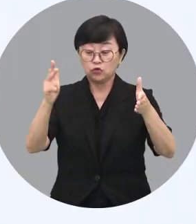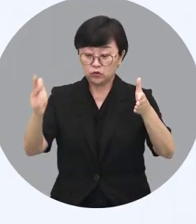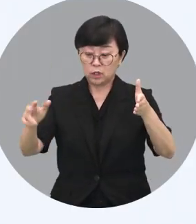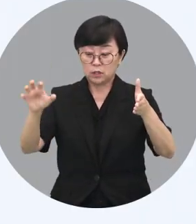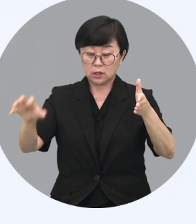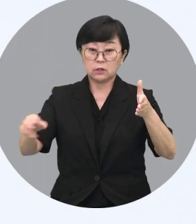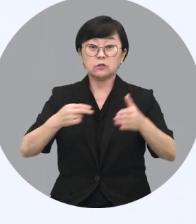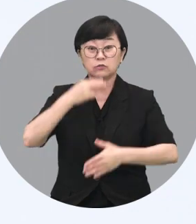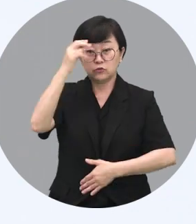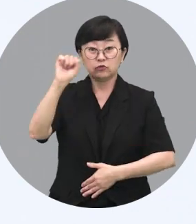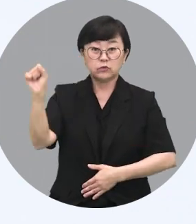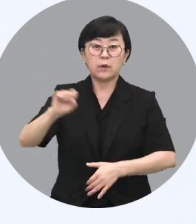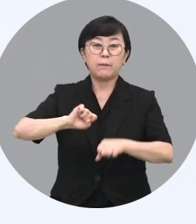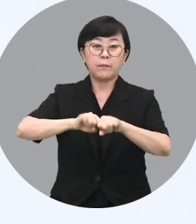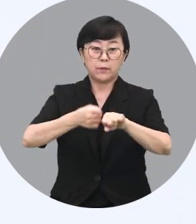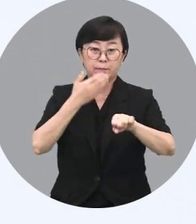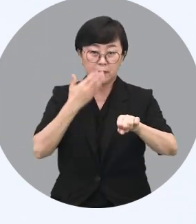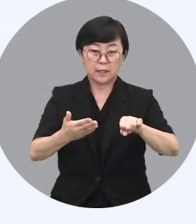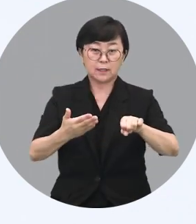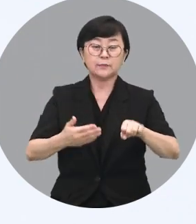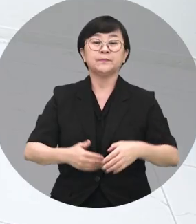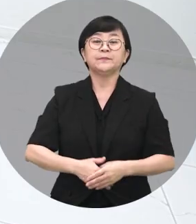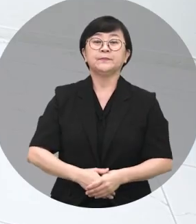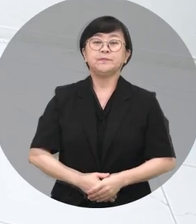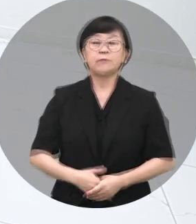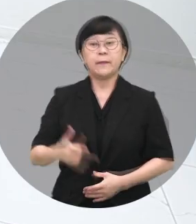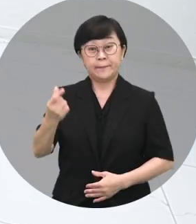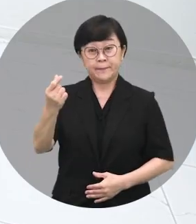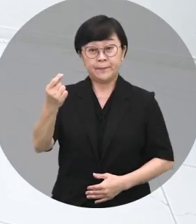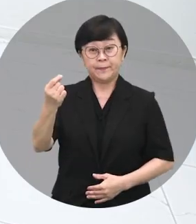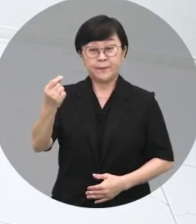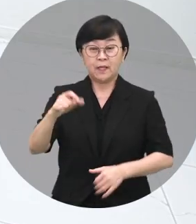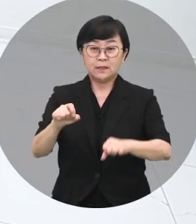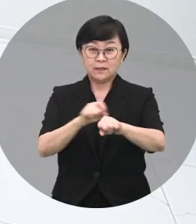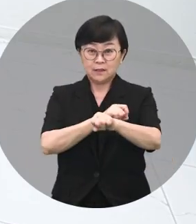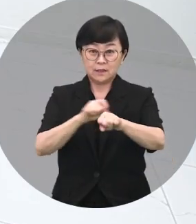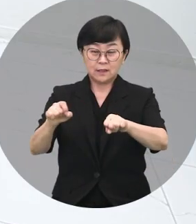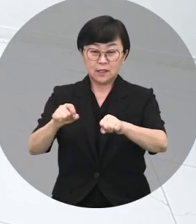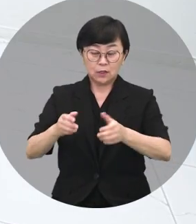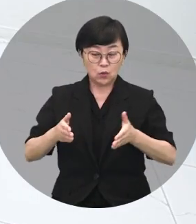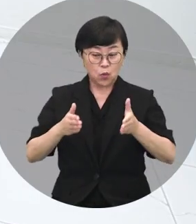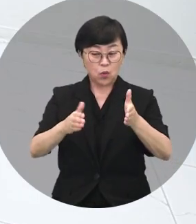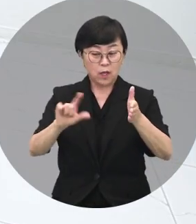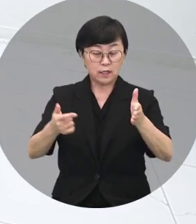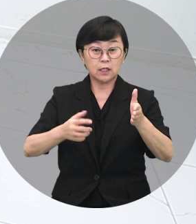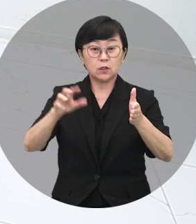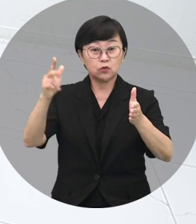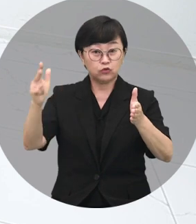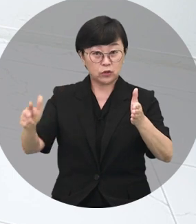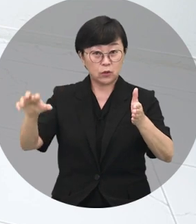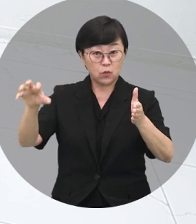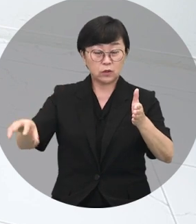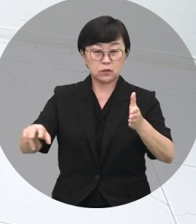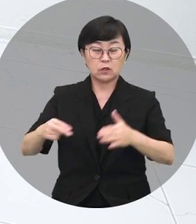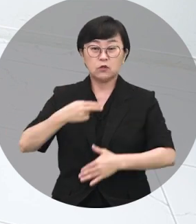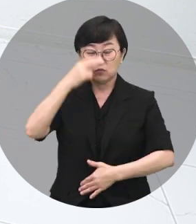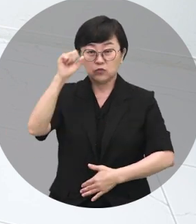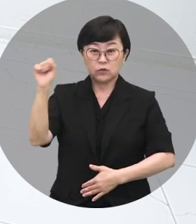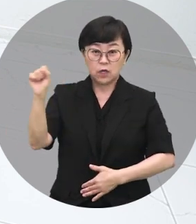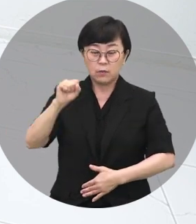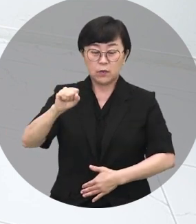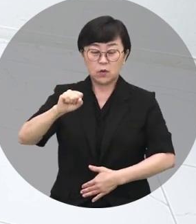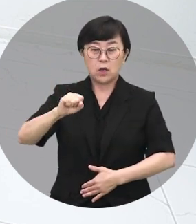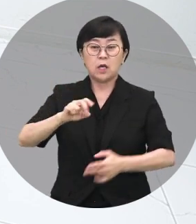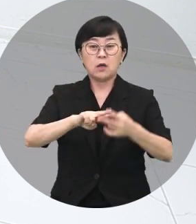주차장이든 음주운전은 처벌의 대상이 될 수 있네요. 네, 맞습니다. 특히 이제 도로 아닌 곳에서는 음주를 하게 되면